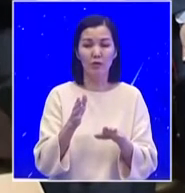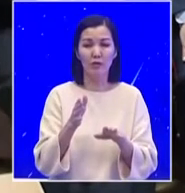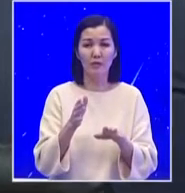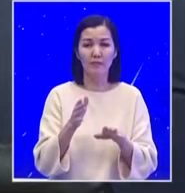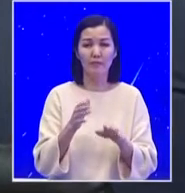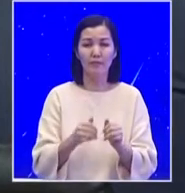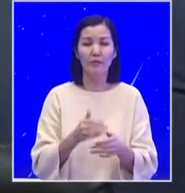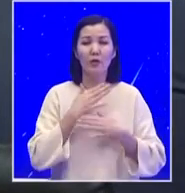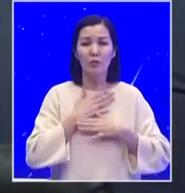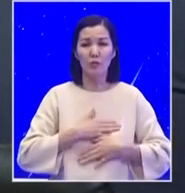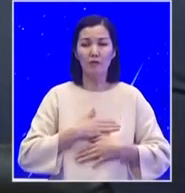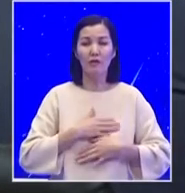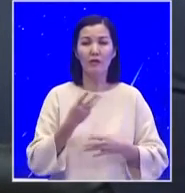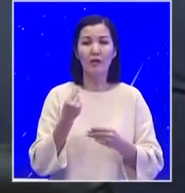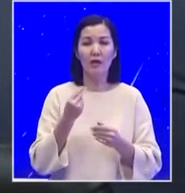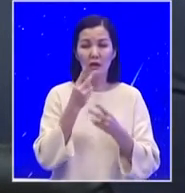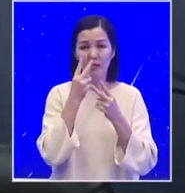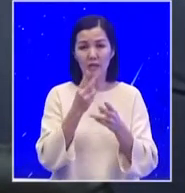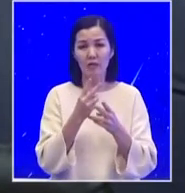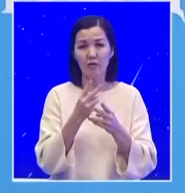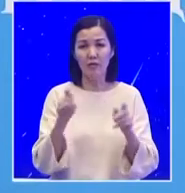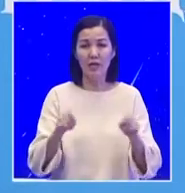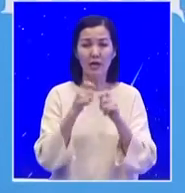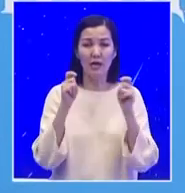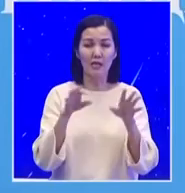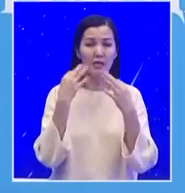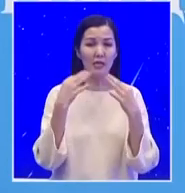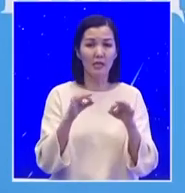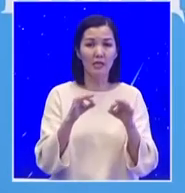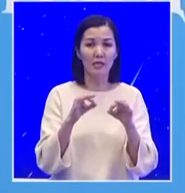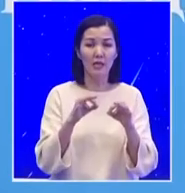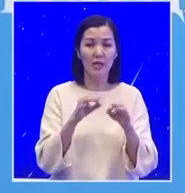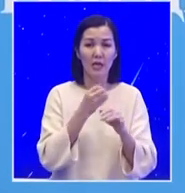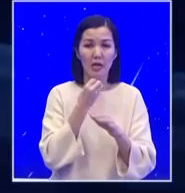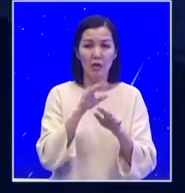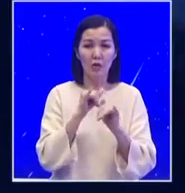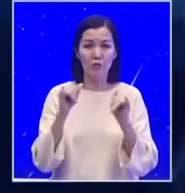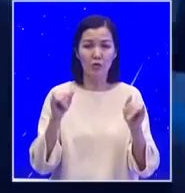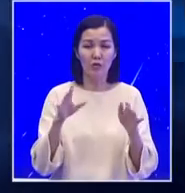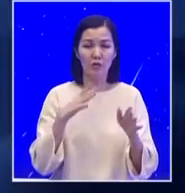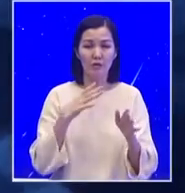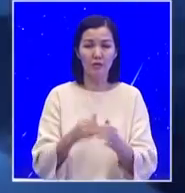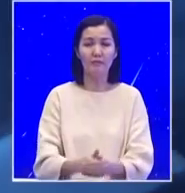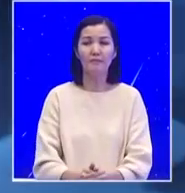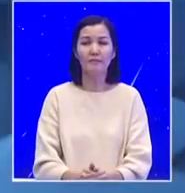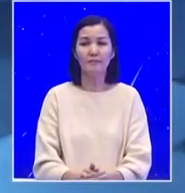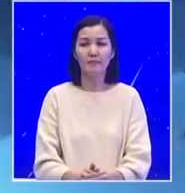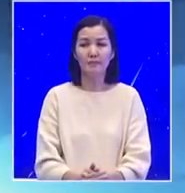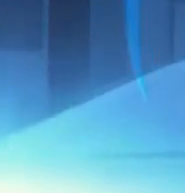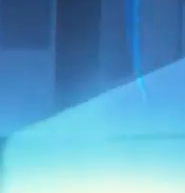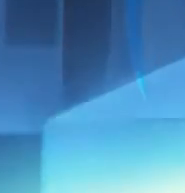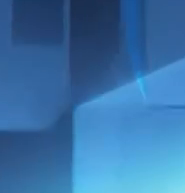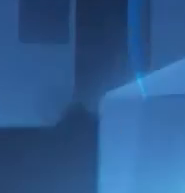поставили удовлетворительную оценку, а именно за открытость и кардинальные перестройки во благо общества. Елеман Раймбеков, Жаслан